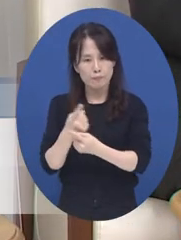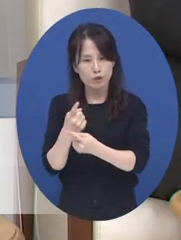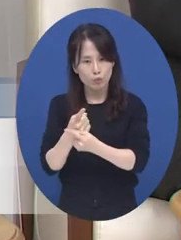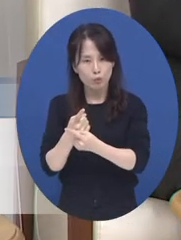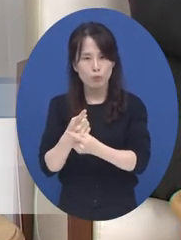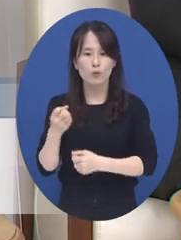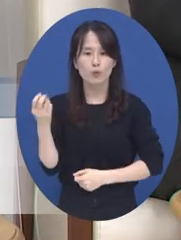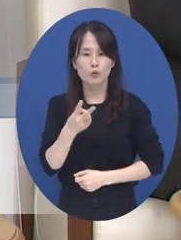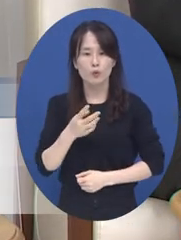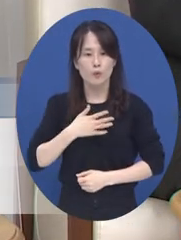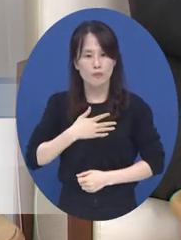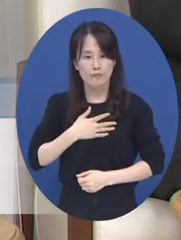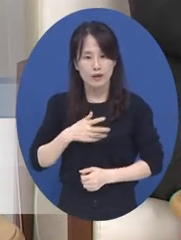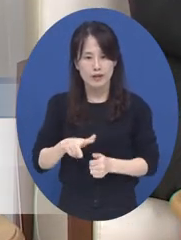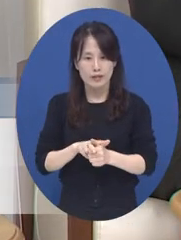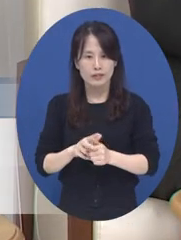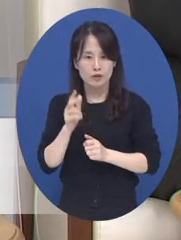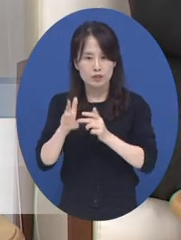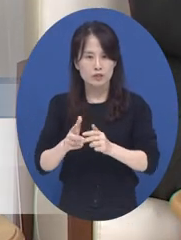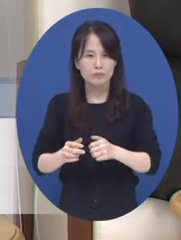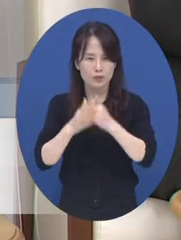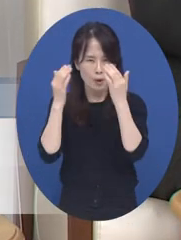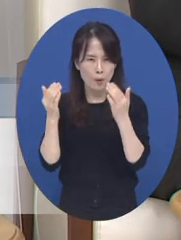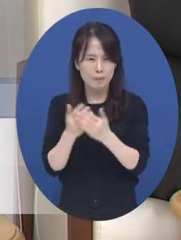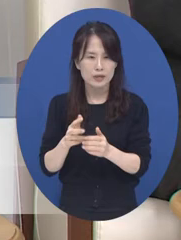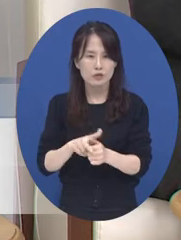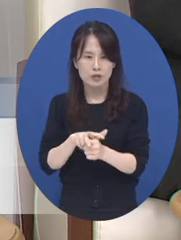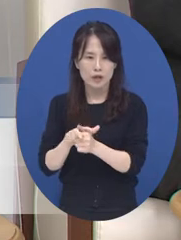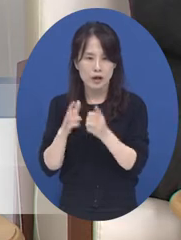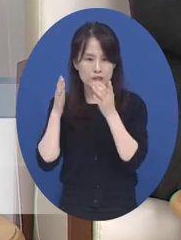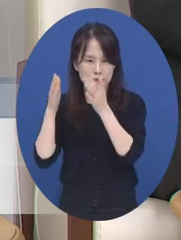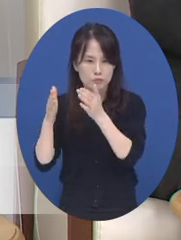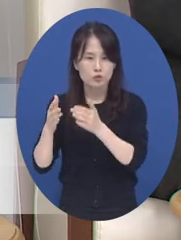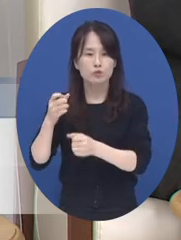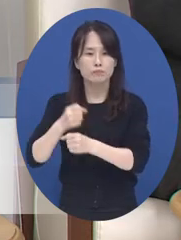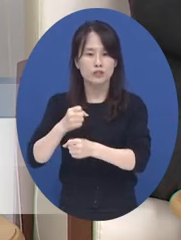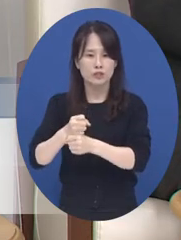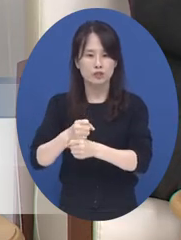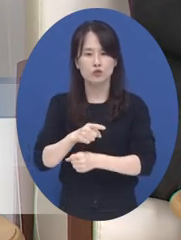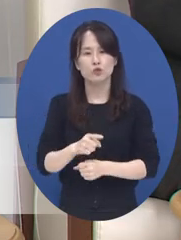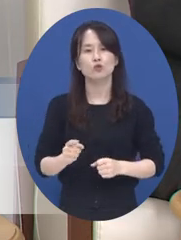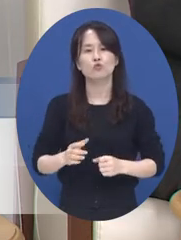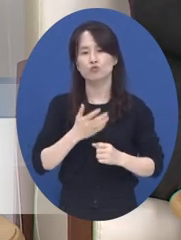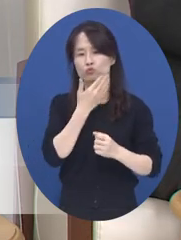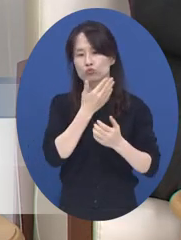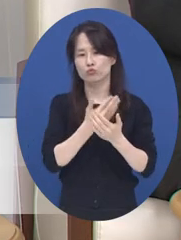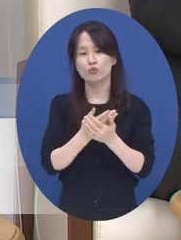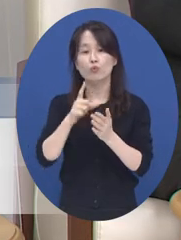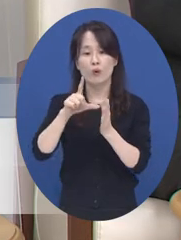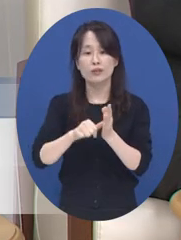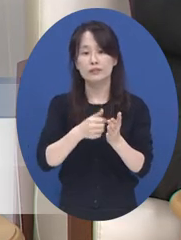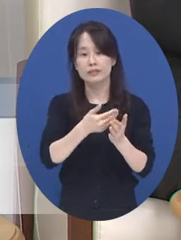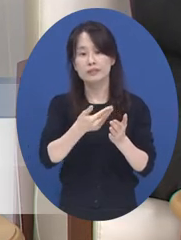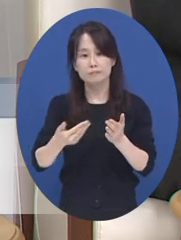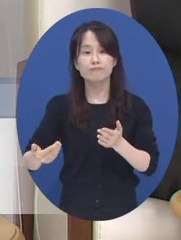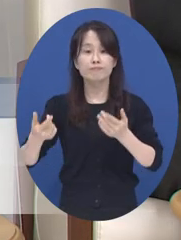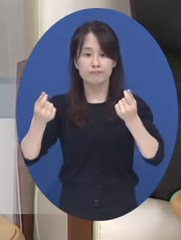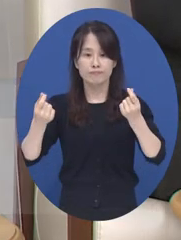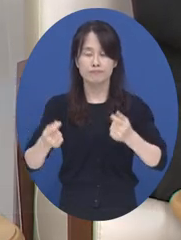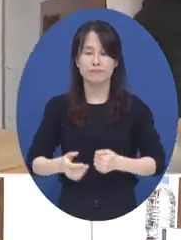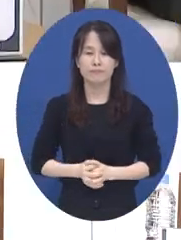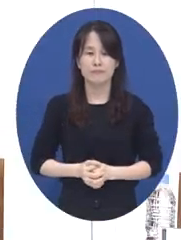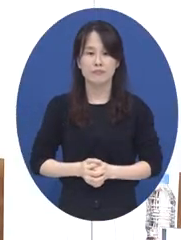제도의 개편 에서부터 이마이 데이터 산업의 전반적인 인프라 그리고 방향성을 잡아주는 것이 중요한 지금 시대적